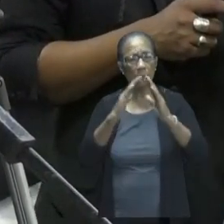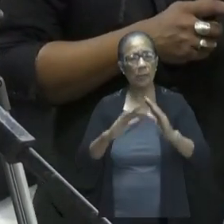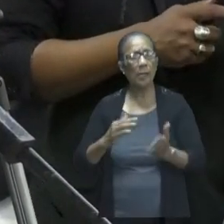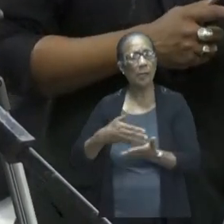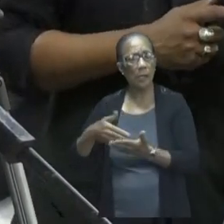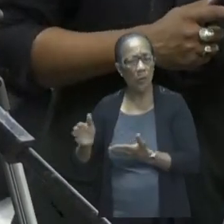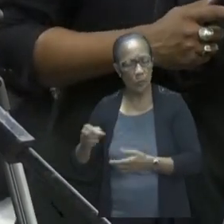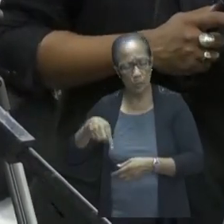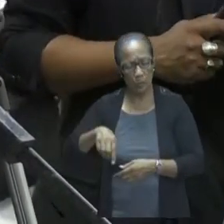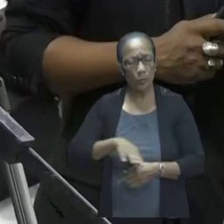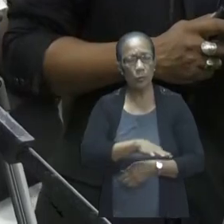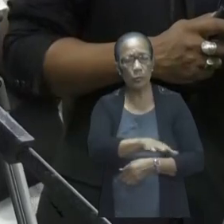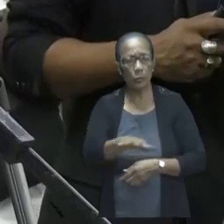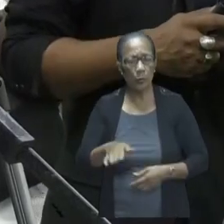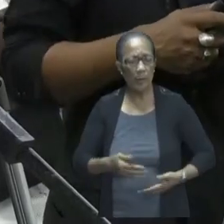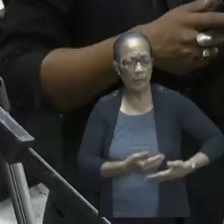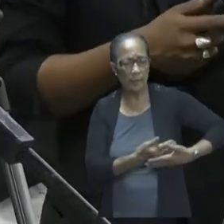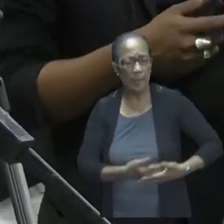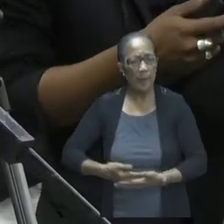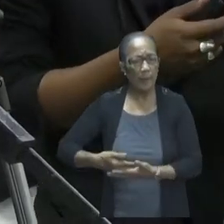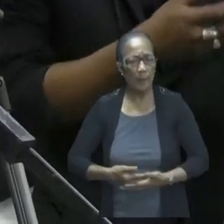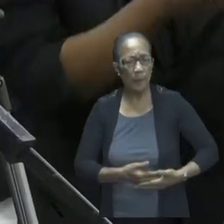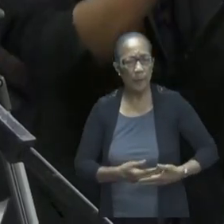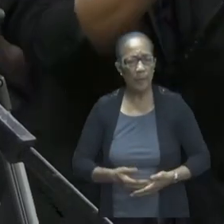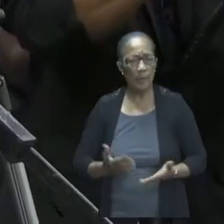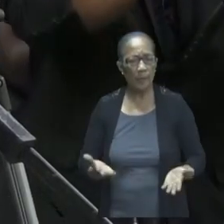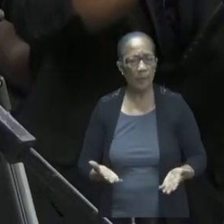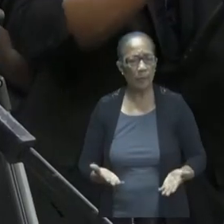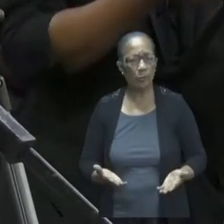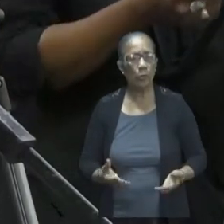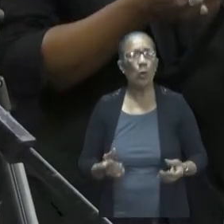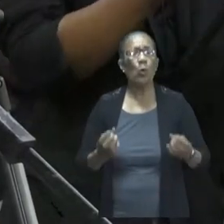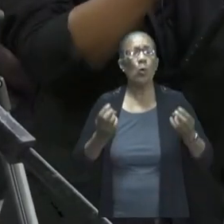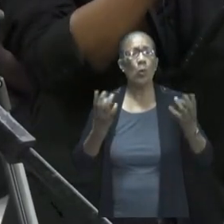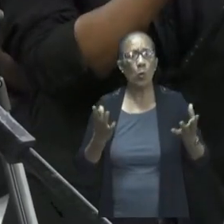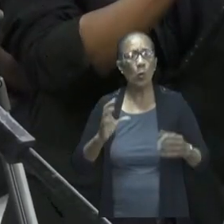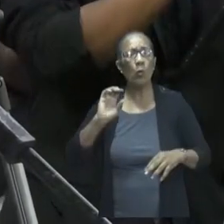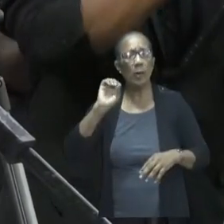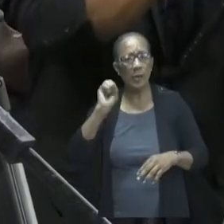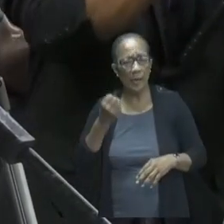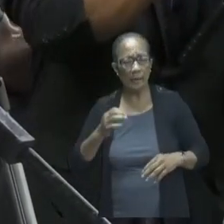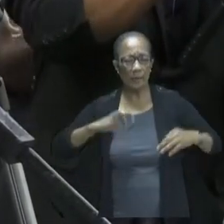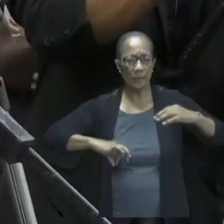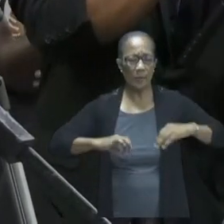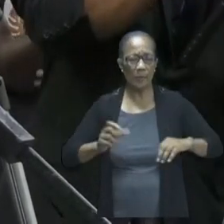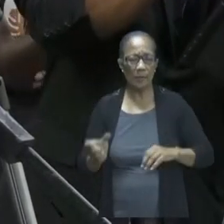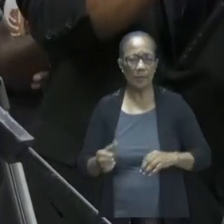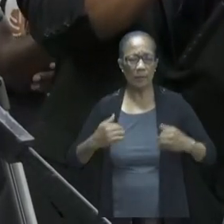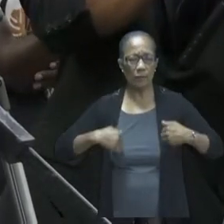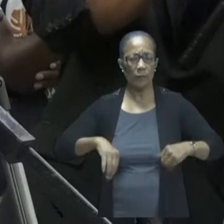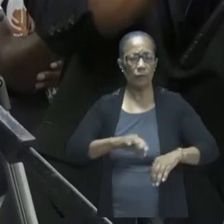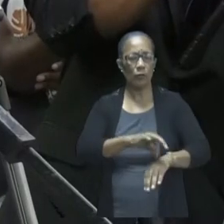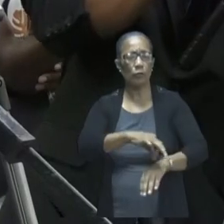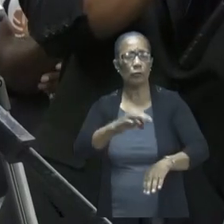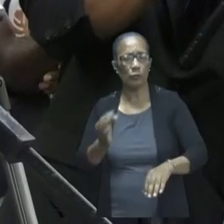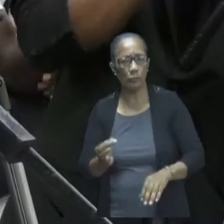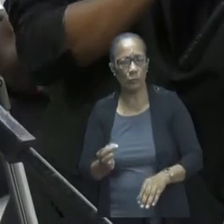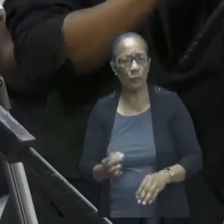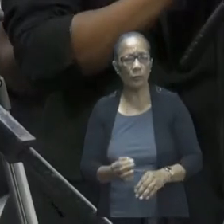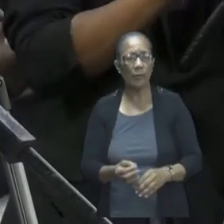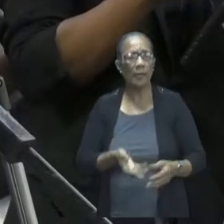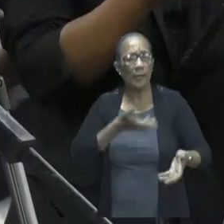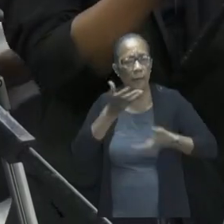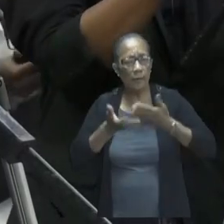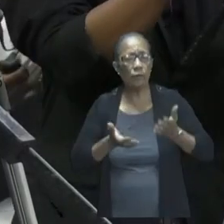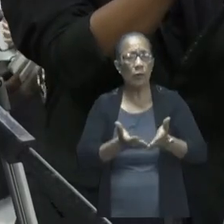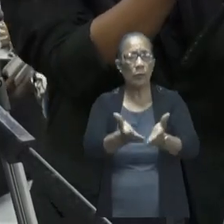situatie met betrekking tot baby's die koelwit hebben president aan wanneer kan de minister van volksgezondheid ons informeren over de situatie met